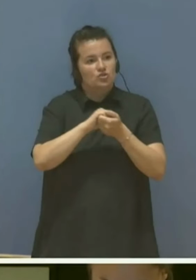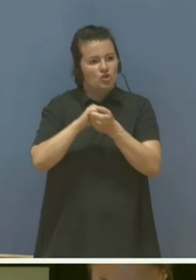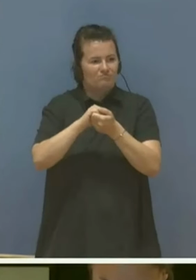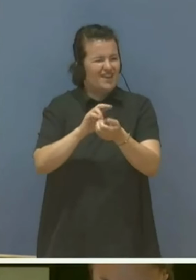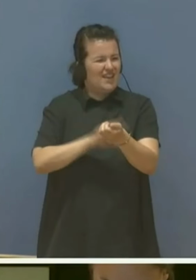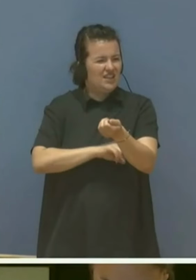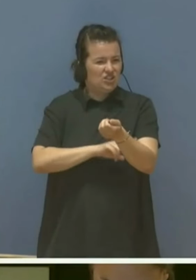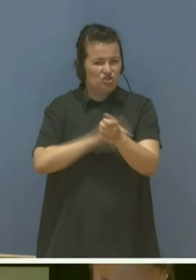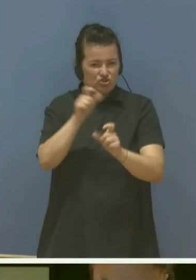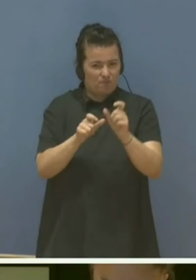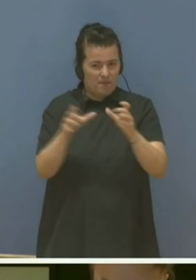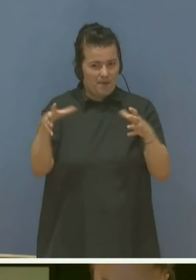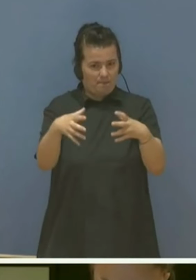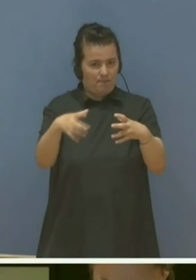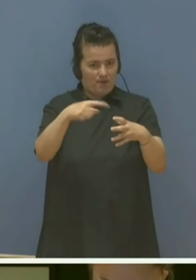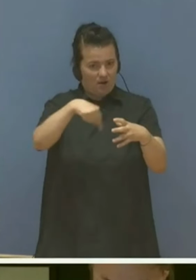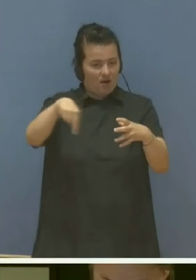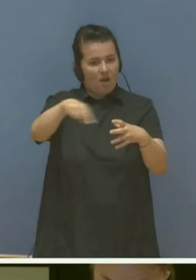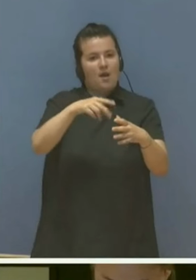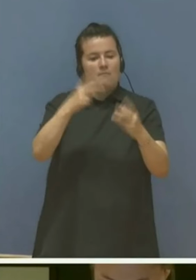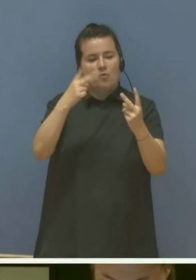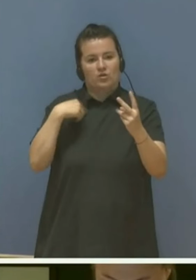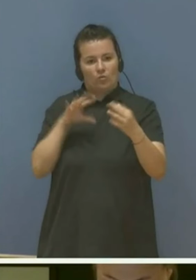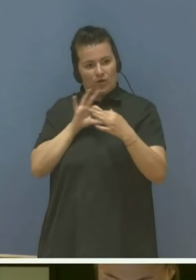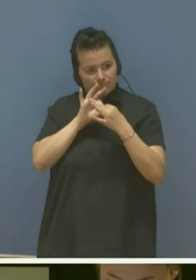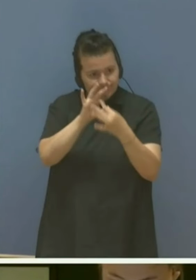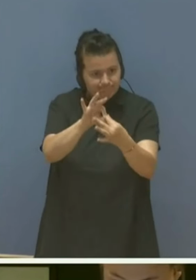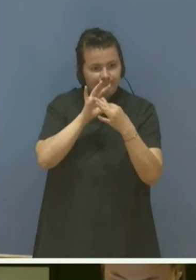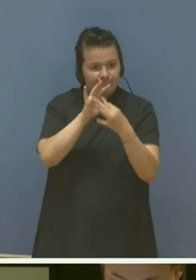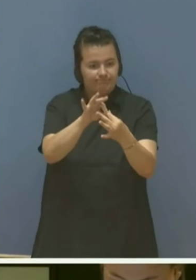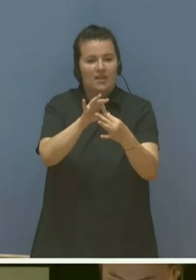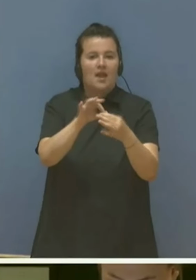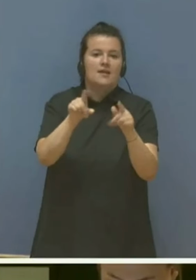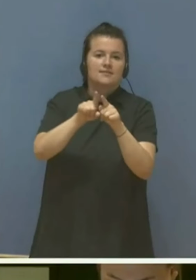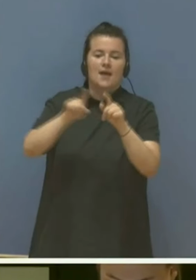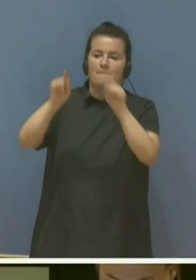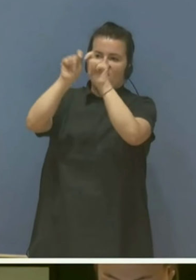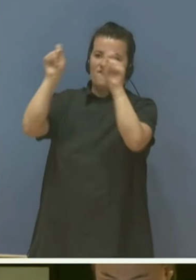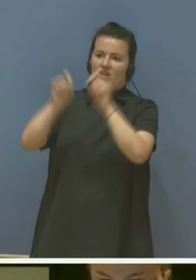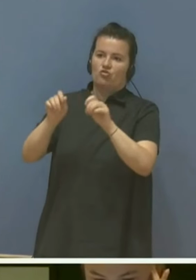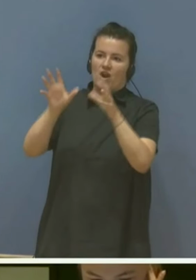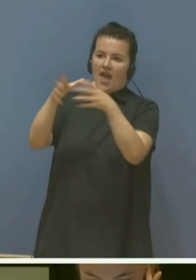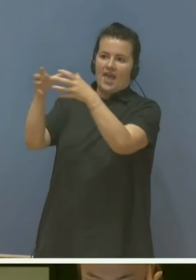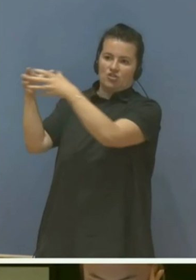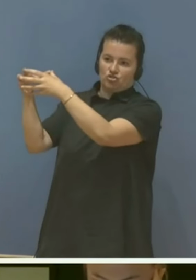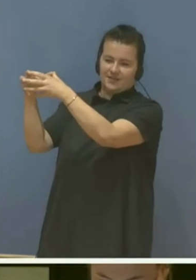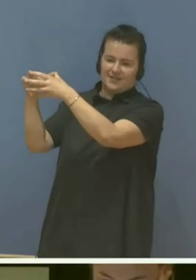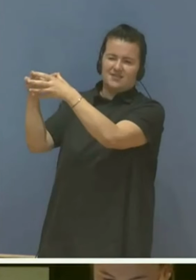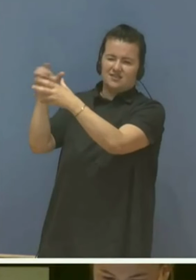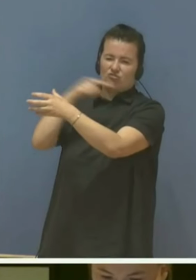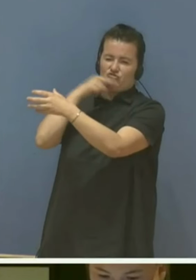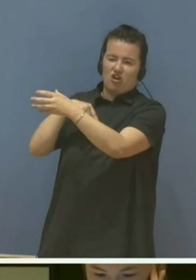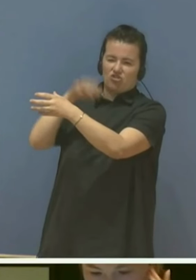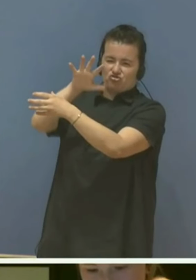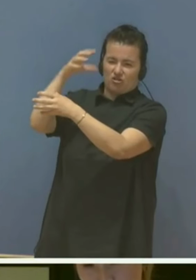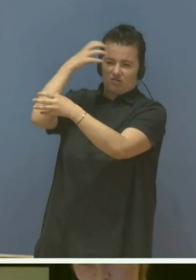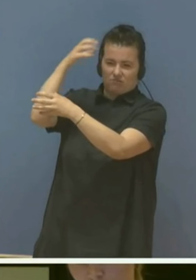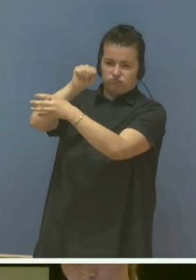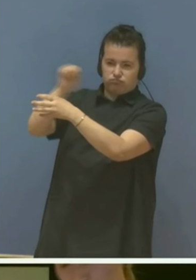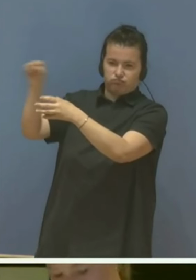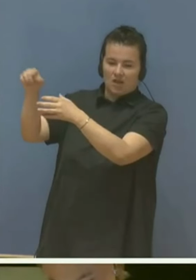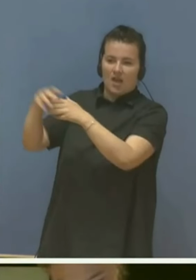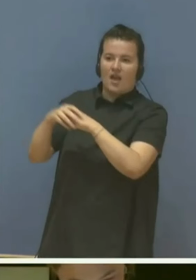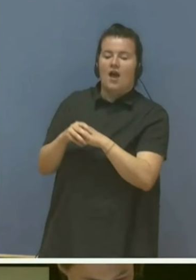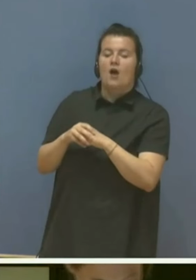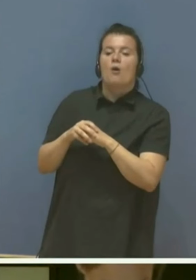включая Федеральное агентство по делам национальностей, а также представителям коренных народов в обеих палатах законодательного органа России, смогли запустить процедуру